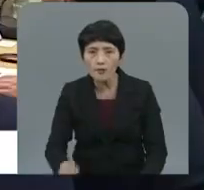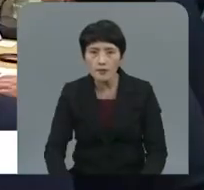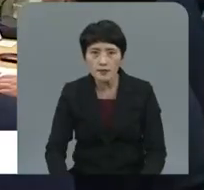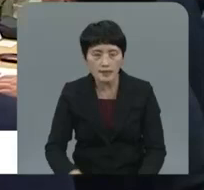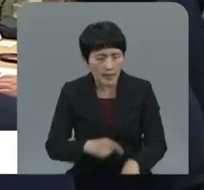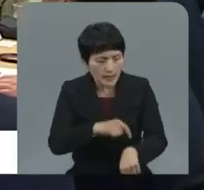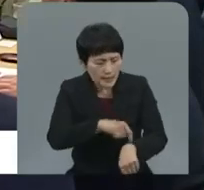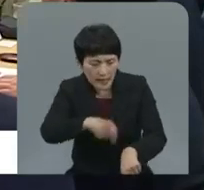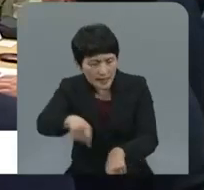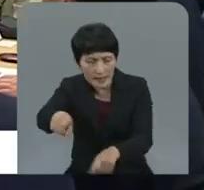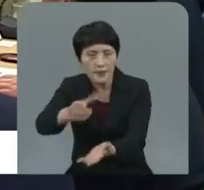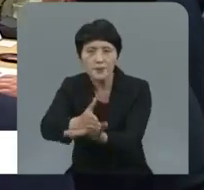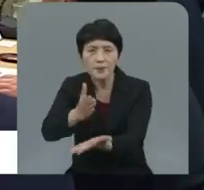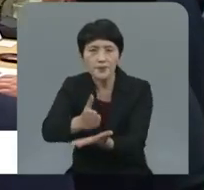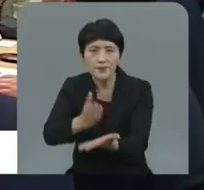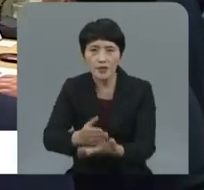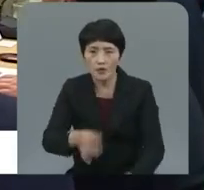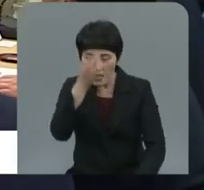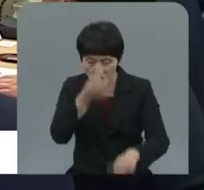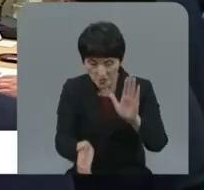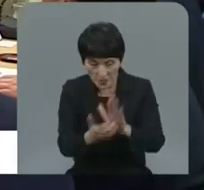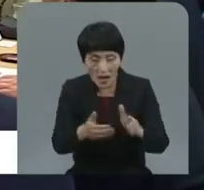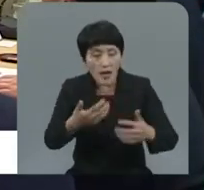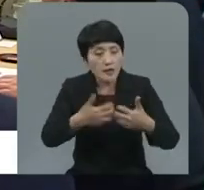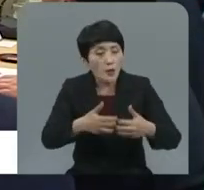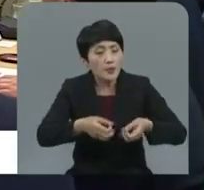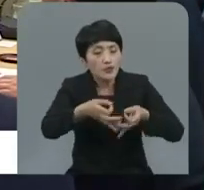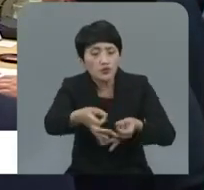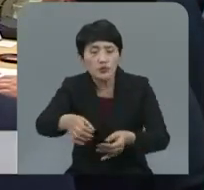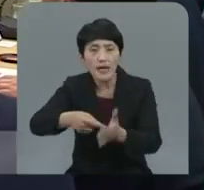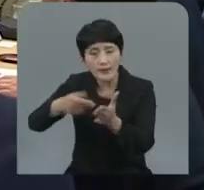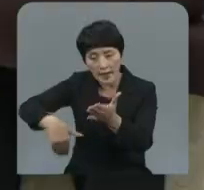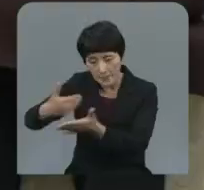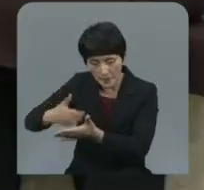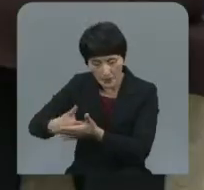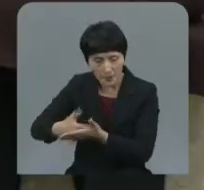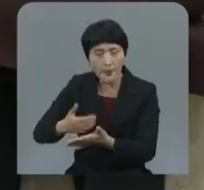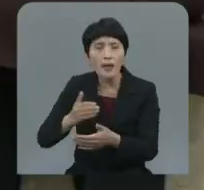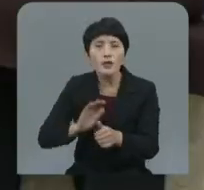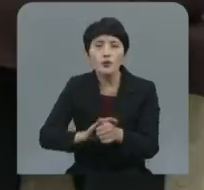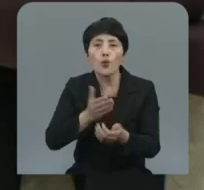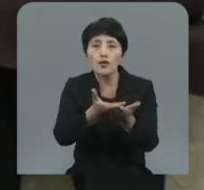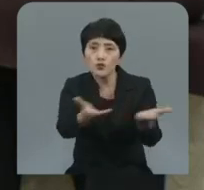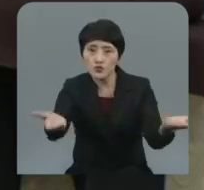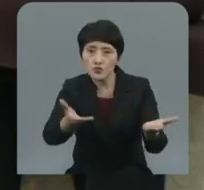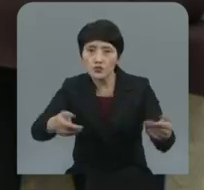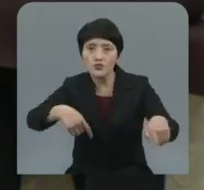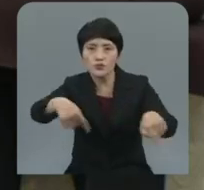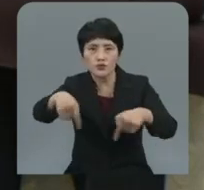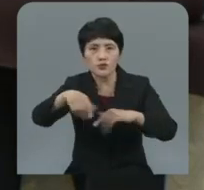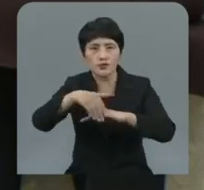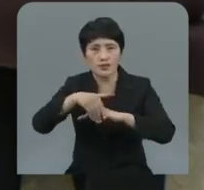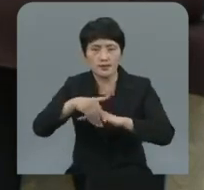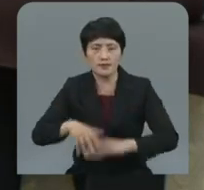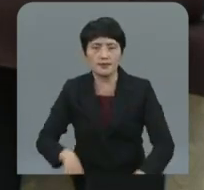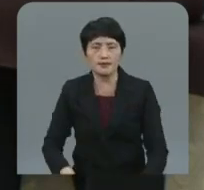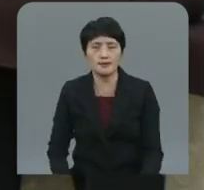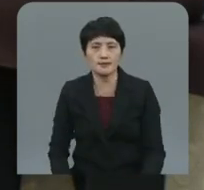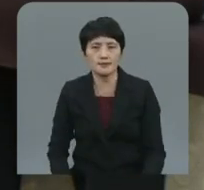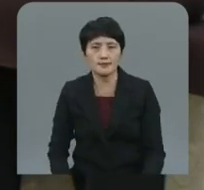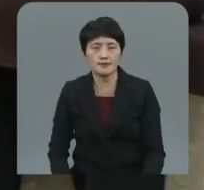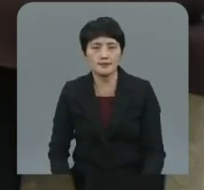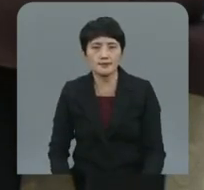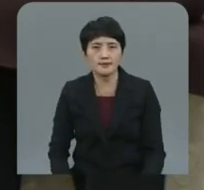thành phố Pleiku phụ tùng ô tô tương lai ở thành phố Quang Trung lĩnh vực sinh học ở tỉnh Kwon cũng như tích cực hỗ trợ đầu tư tư